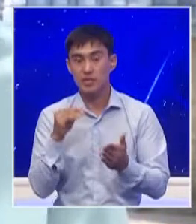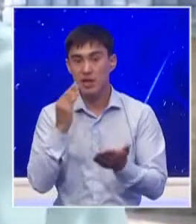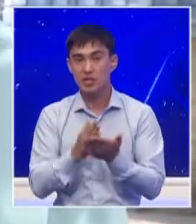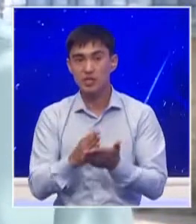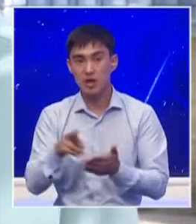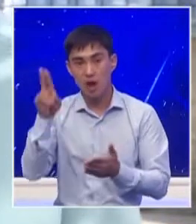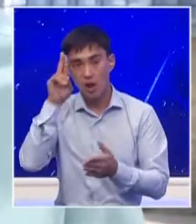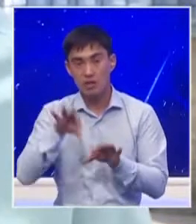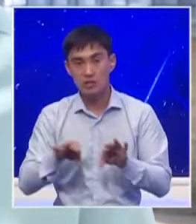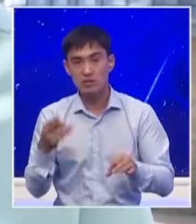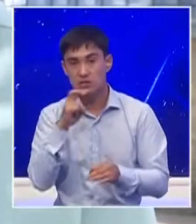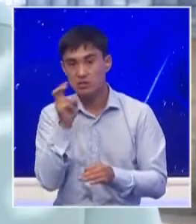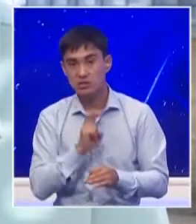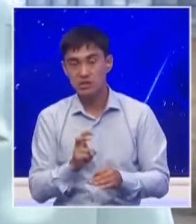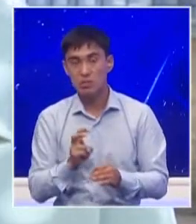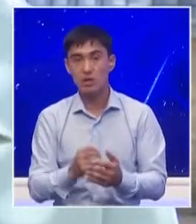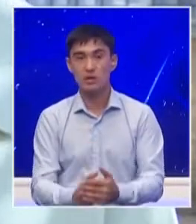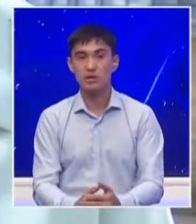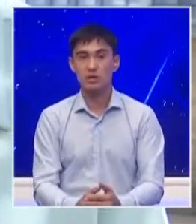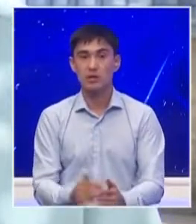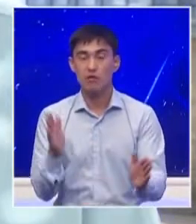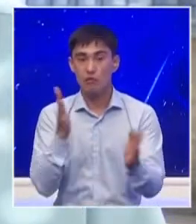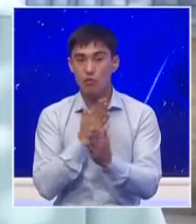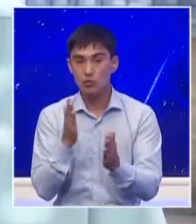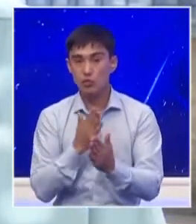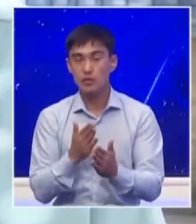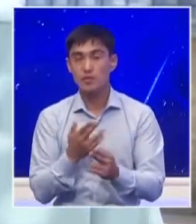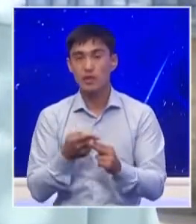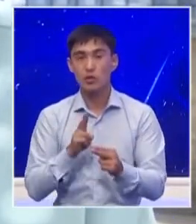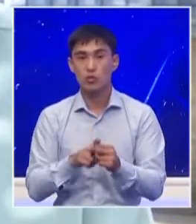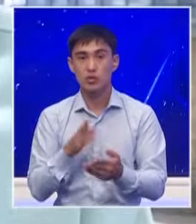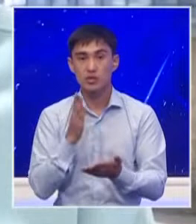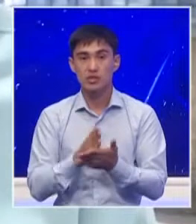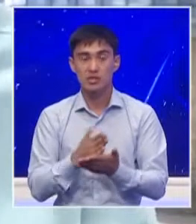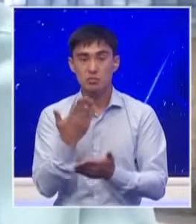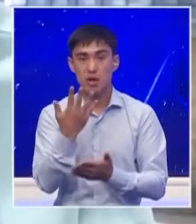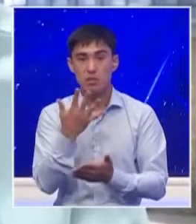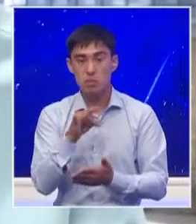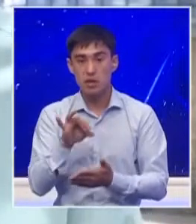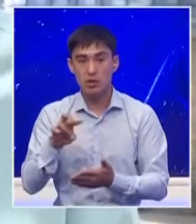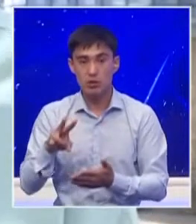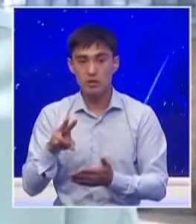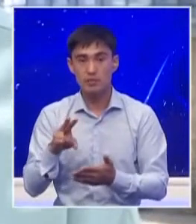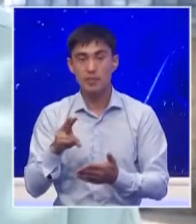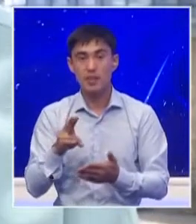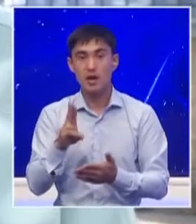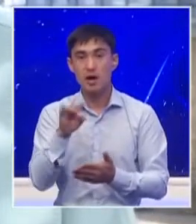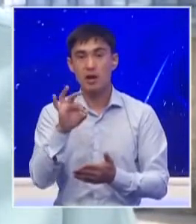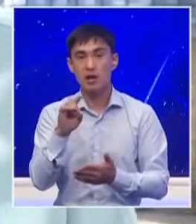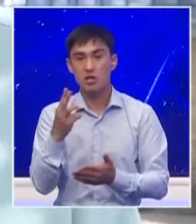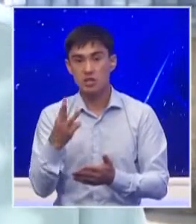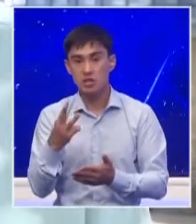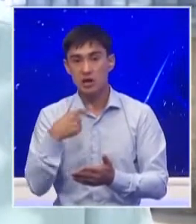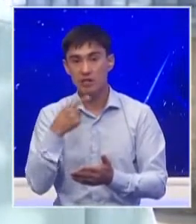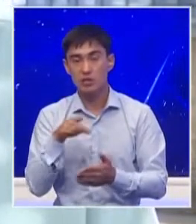канализационного запаха запаха канализации в воздухе до который присутствует в пятом микрорайоне микрорайоне карл города